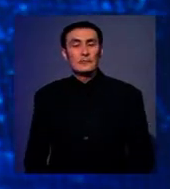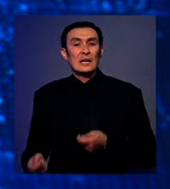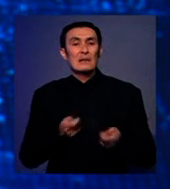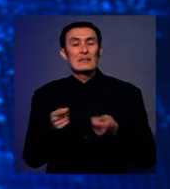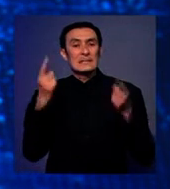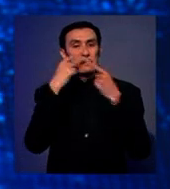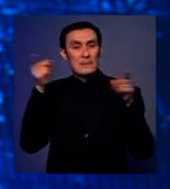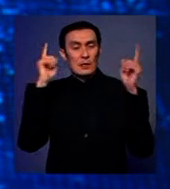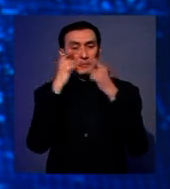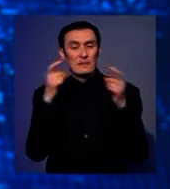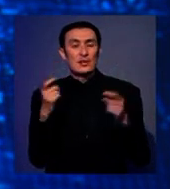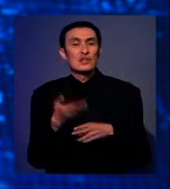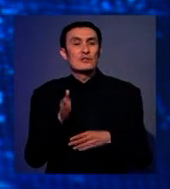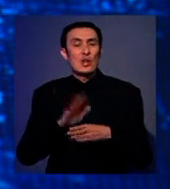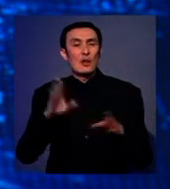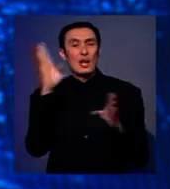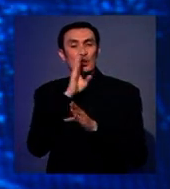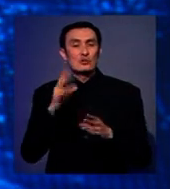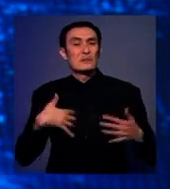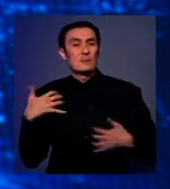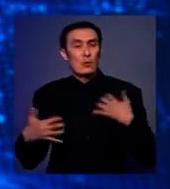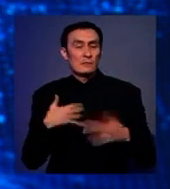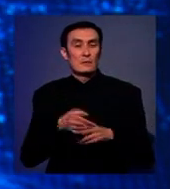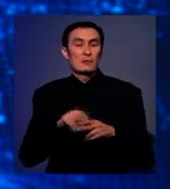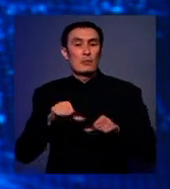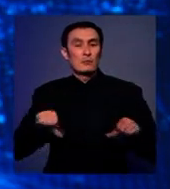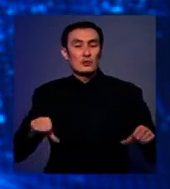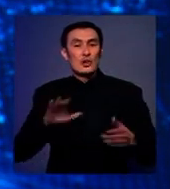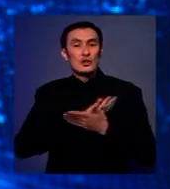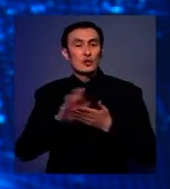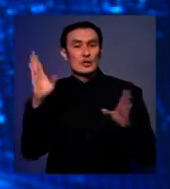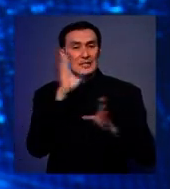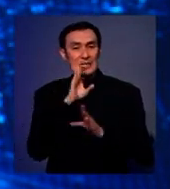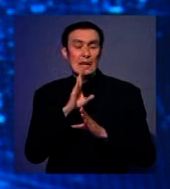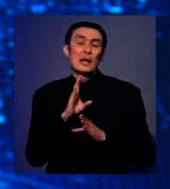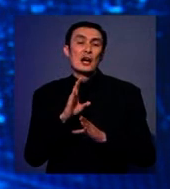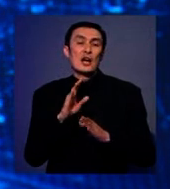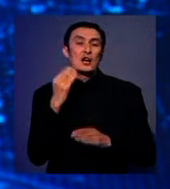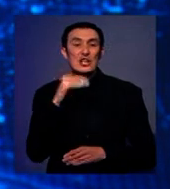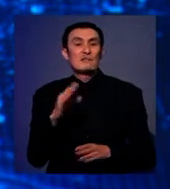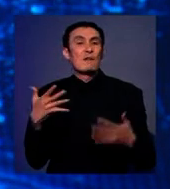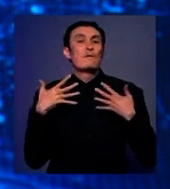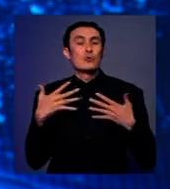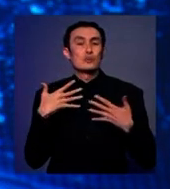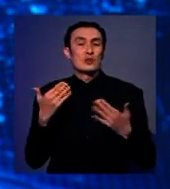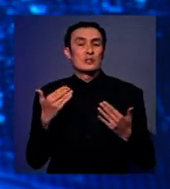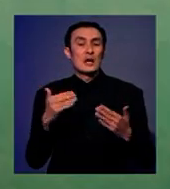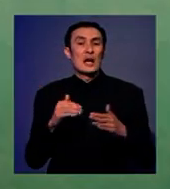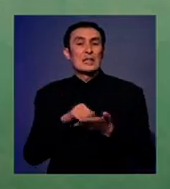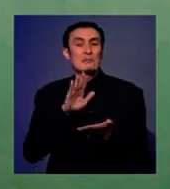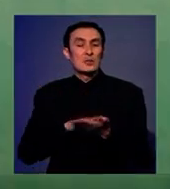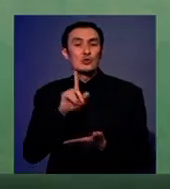Власти Мехико объявили чрезвычайную экологическую тревогу. По данным комиссии по окружающей среде, индекс качества воздуха в городе достиг